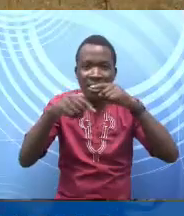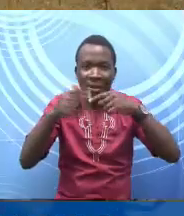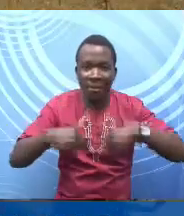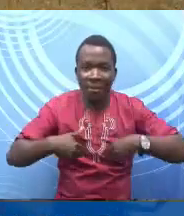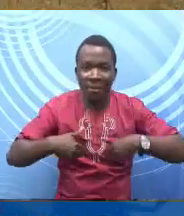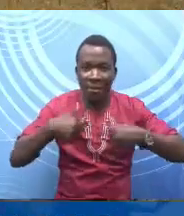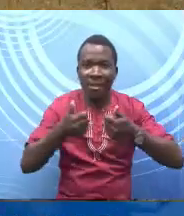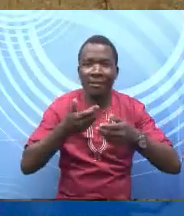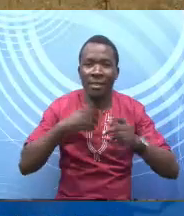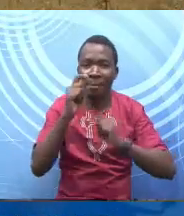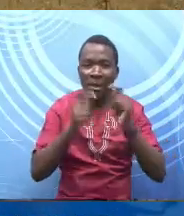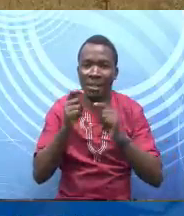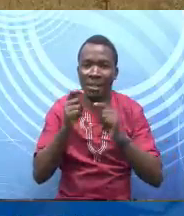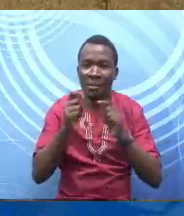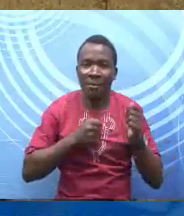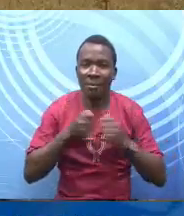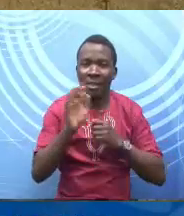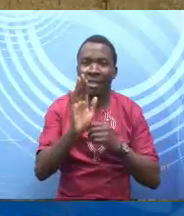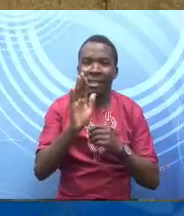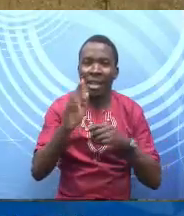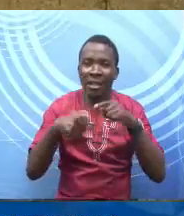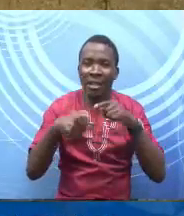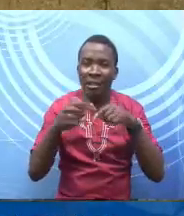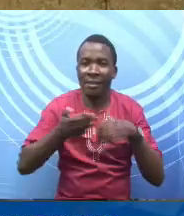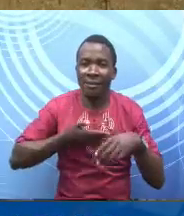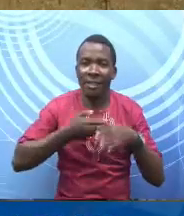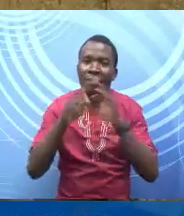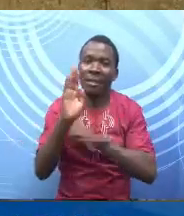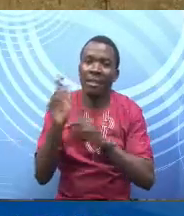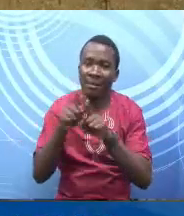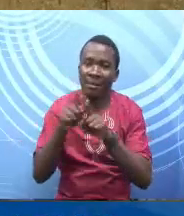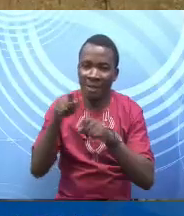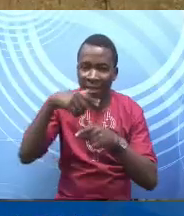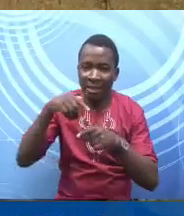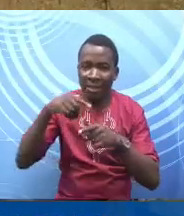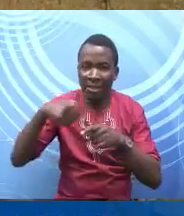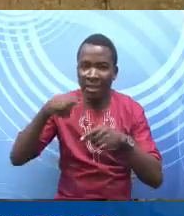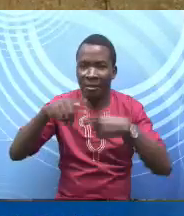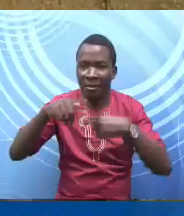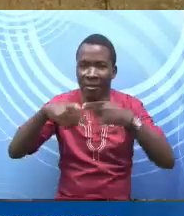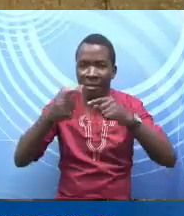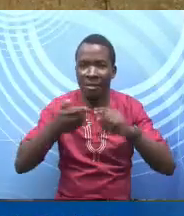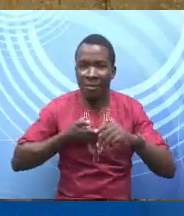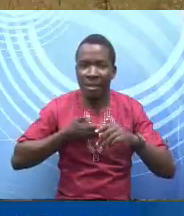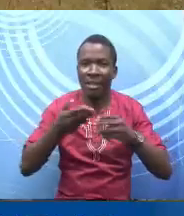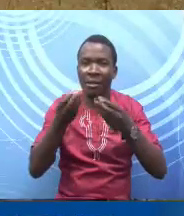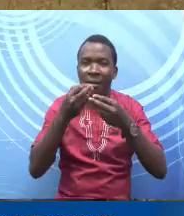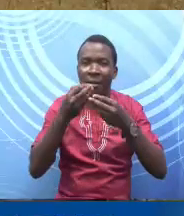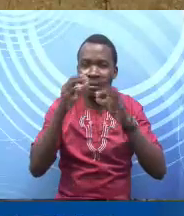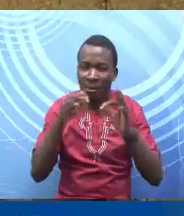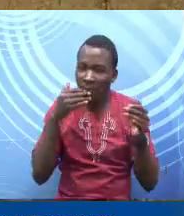mu rwanda rwe aragahorana imana natwe tuzamuhorane yatuzaniye byiza cyane